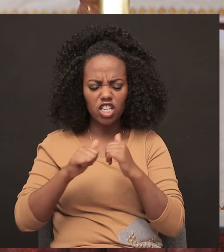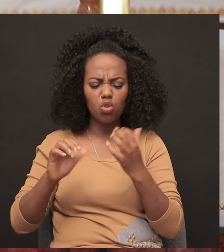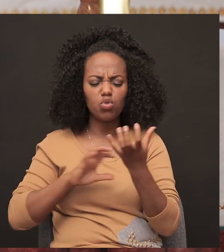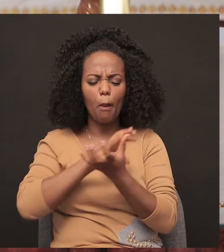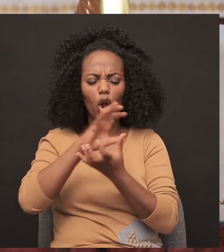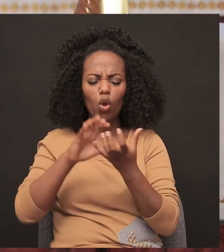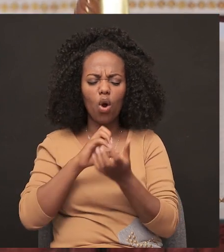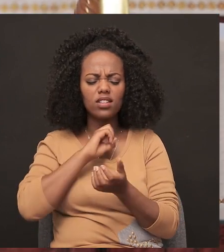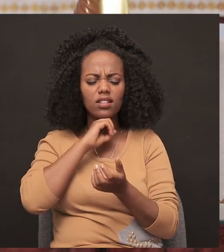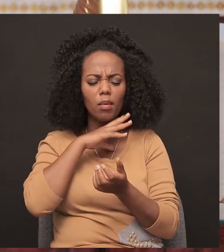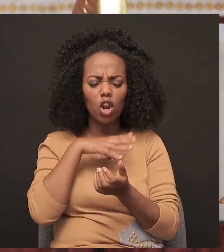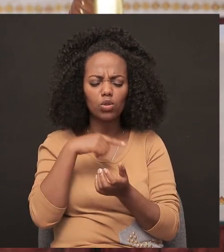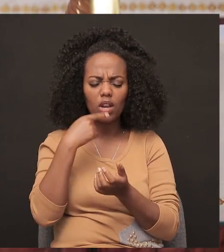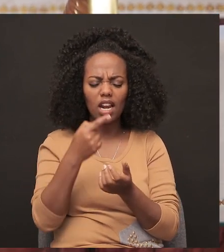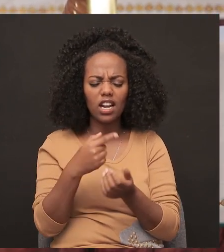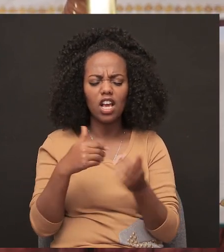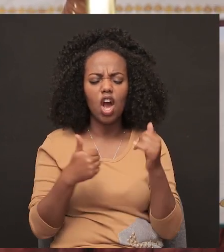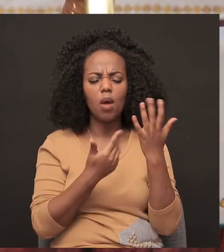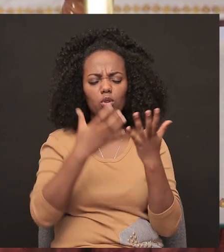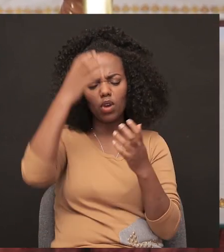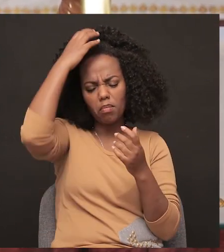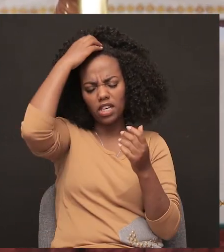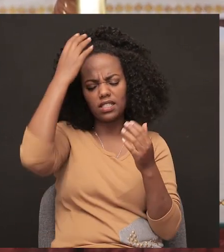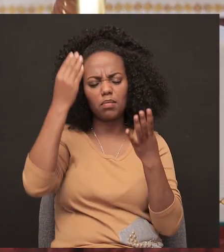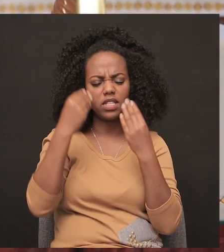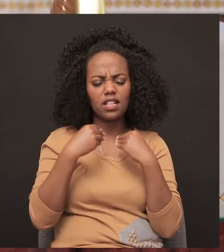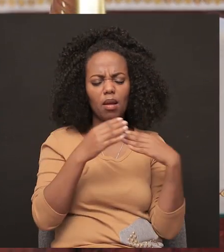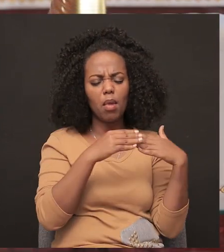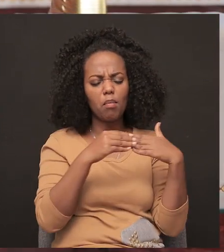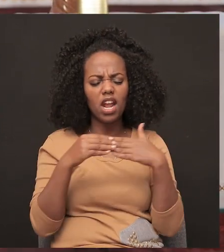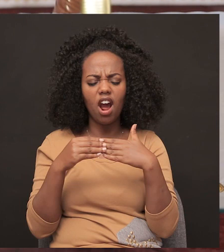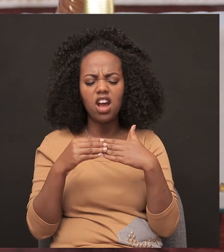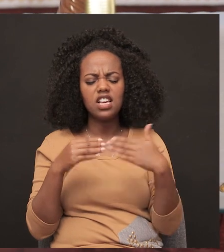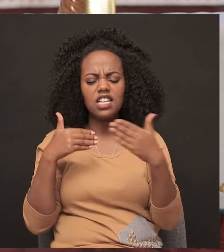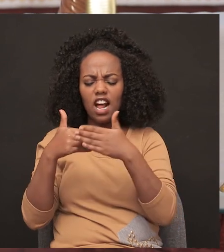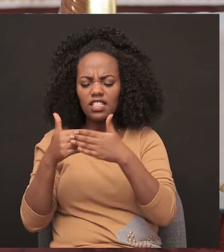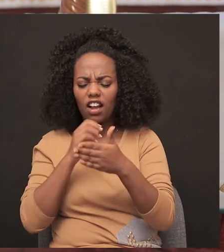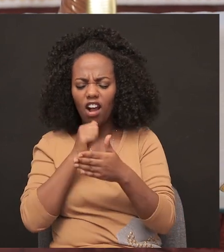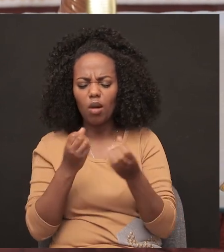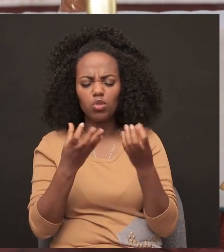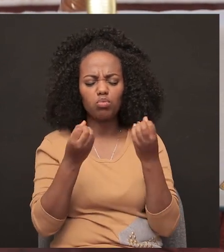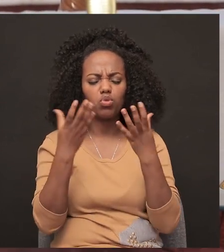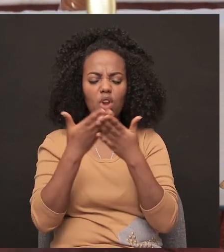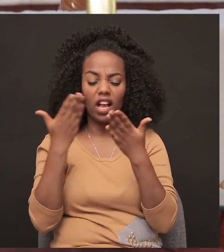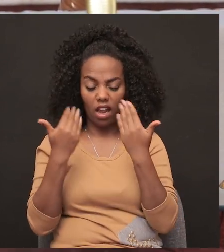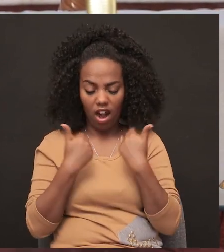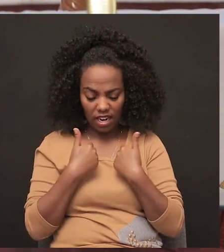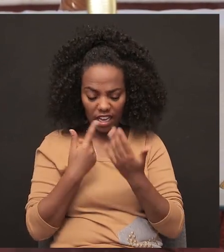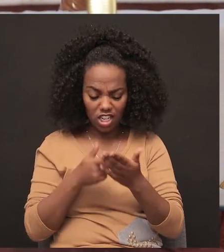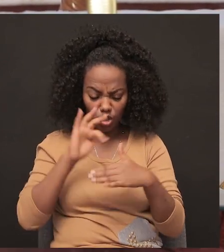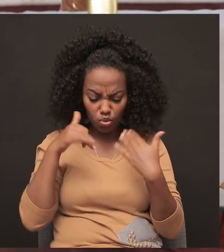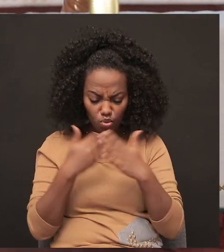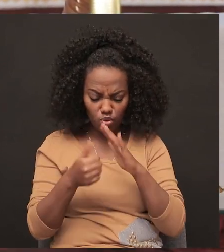ይላል አቤቱ እግዚአብሔር ሆይ ከመንግስት የሚሰጠን መመሪያ እንዳንጠጋጋ ብዙ ነገር አለ ከነዚህ